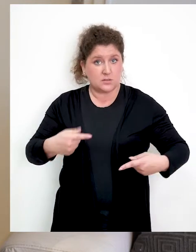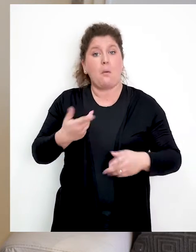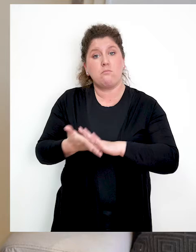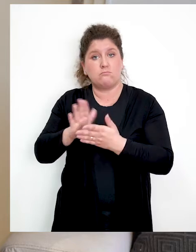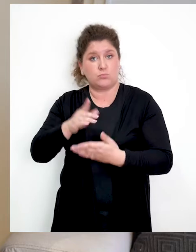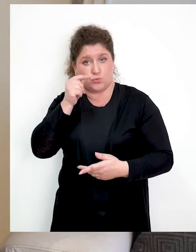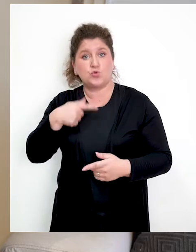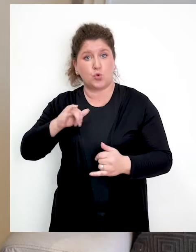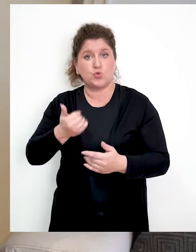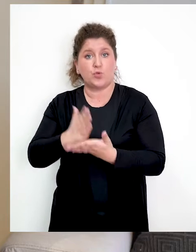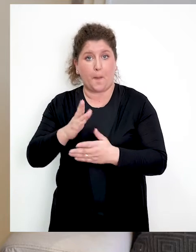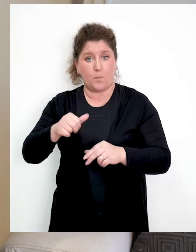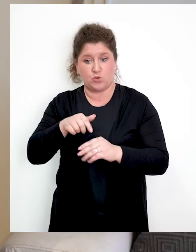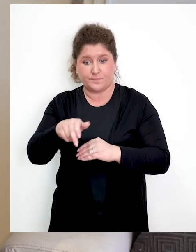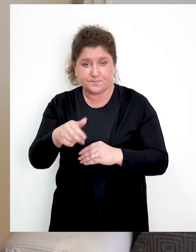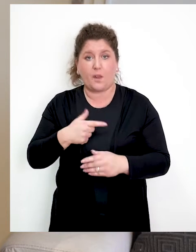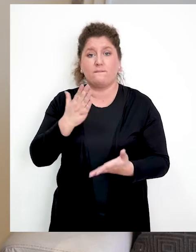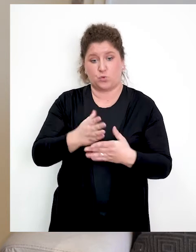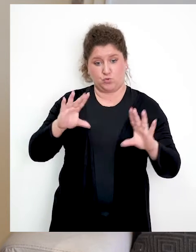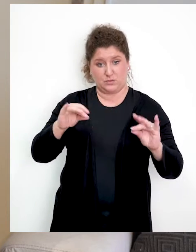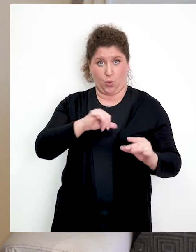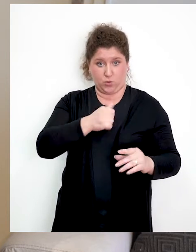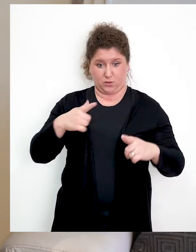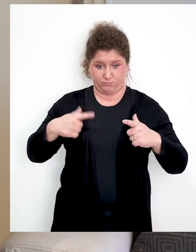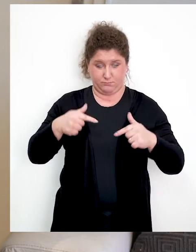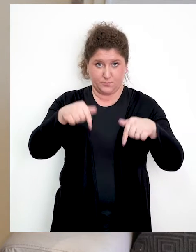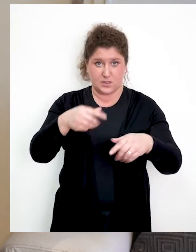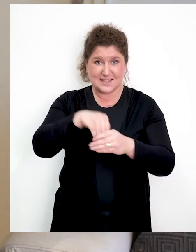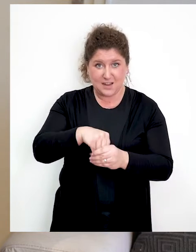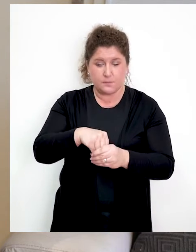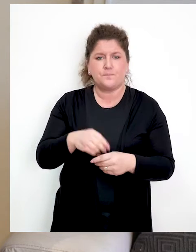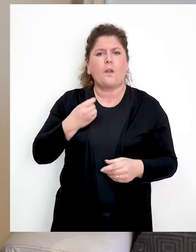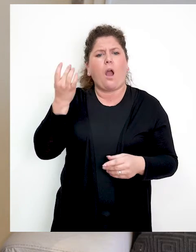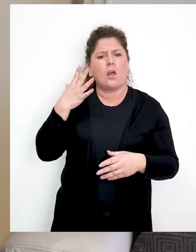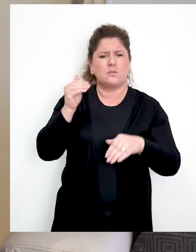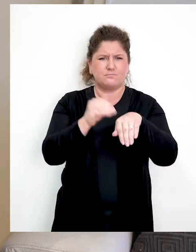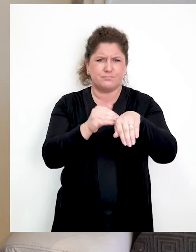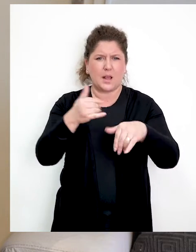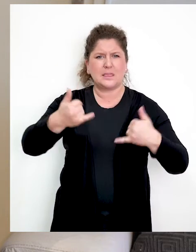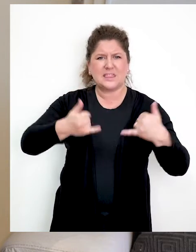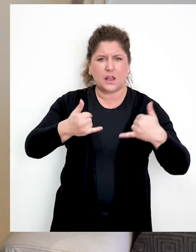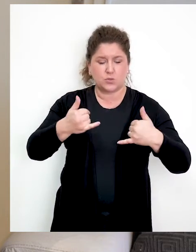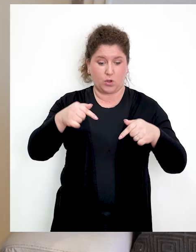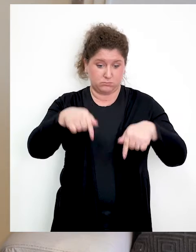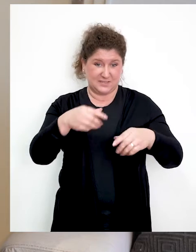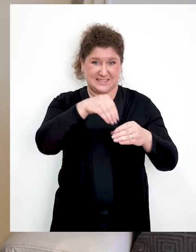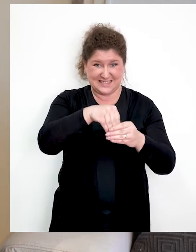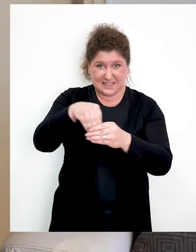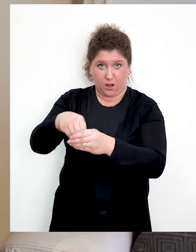živimo u ovom stanu već 10 godina. Mi kad smo se prijavili na natječaj za ove stanove gradske za